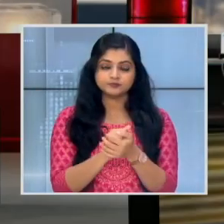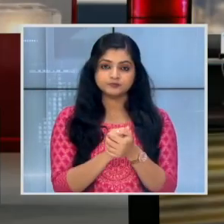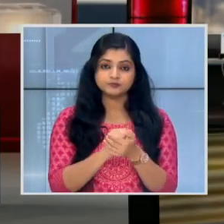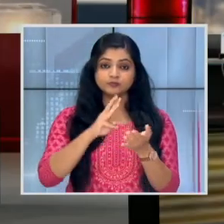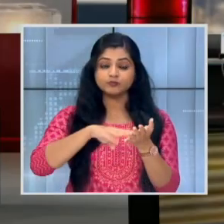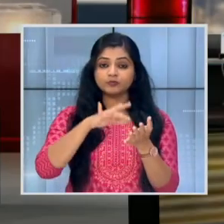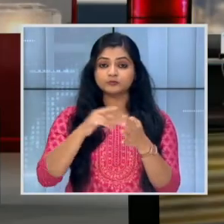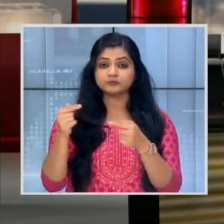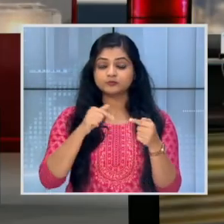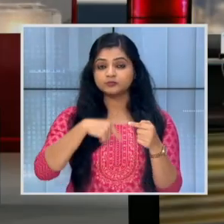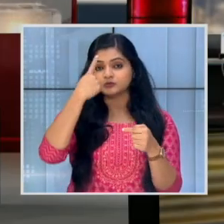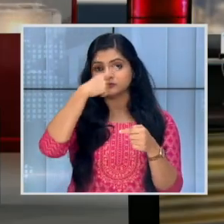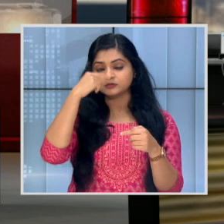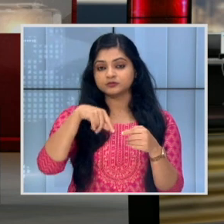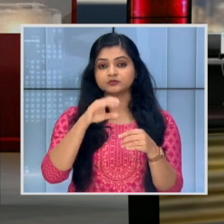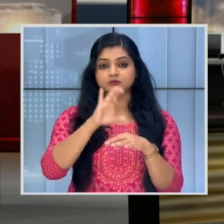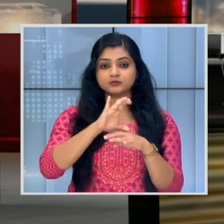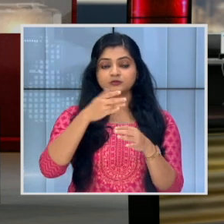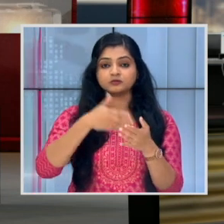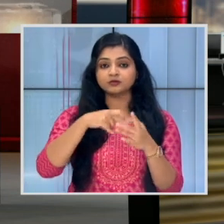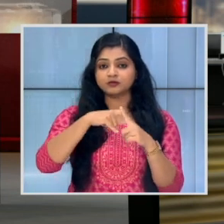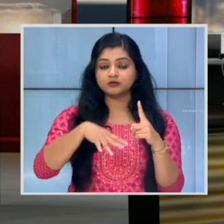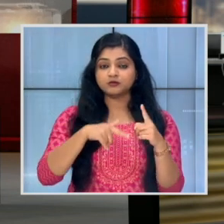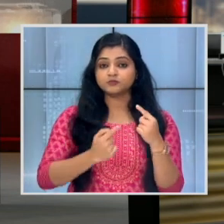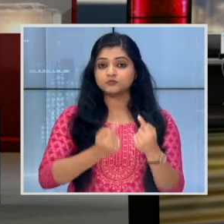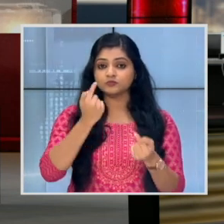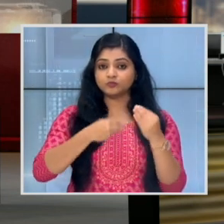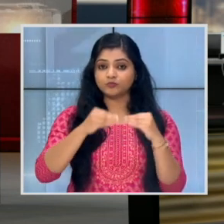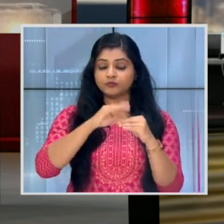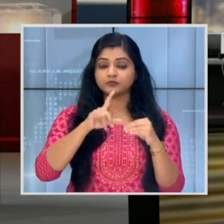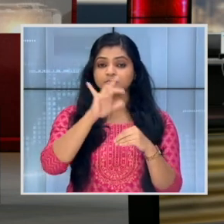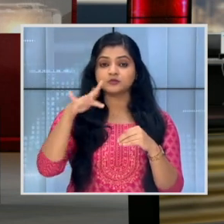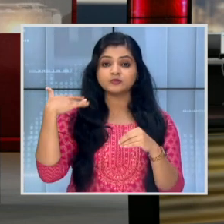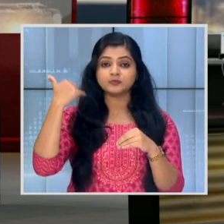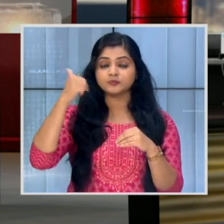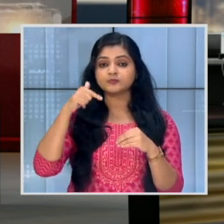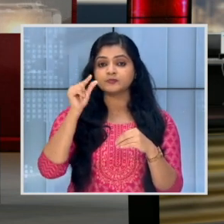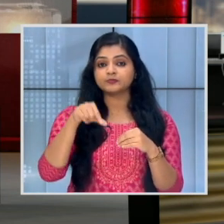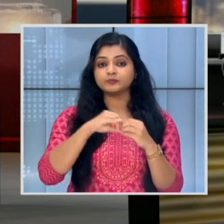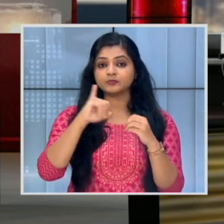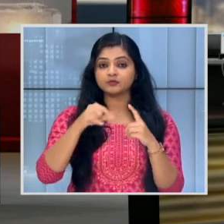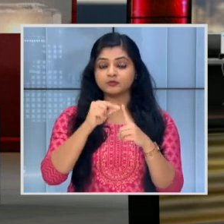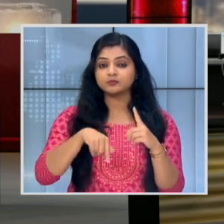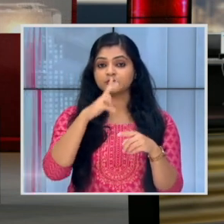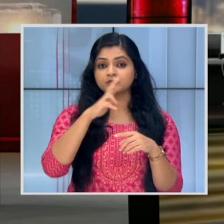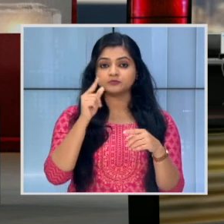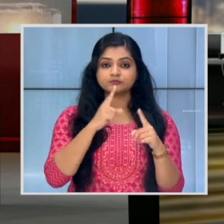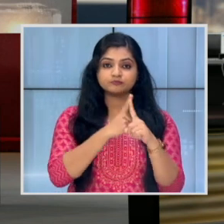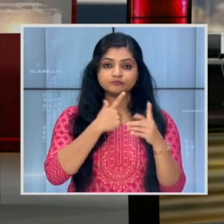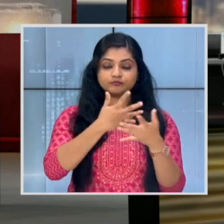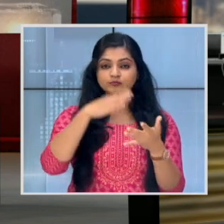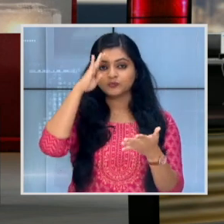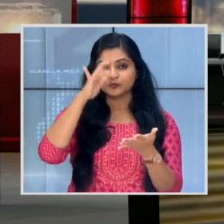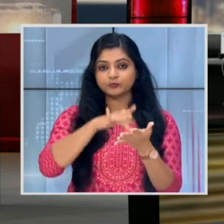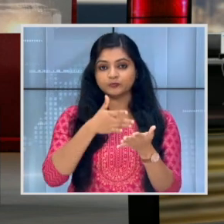ബന്ധപ്പെട്ട് കേരളത്തിലെ ക്രിസ്തീയ സഭാ മേലധ്യക്ഷന്മാരുടെ വിമർശനമുയരുന്നതിനിടെയാണ് കേന്ദ്രമന്ത്രി ഇപ്പോൾ മറാൻഡ്രോസ് താഴത്തുമായി തൃശൂരിൽ കൂടിക്കാഴ്ച നടത്തുന്നത്.